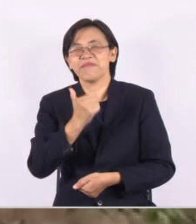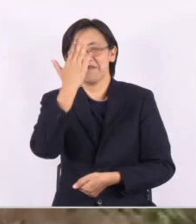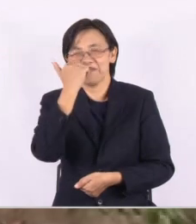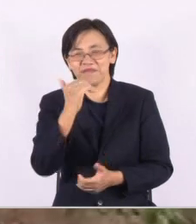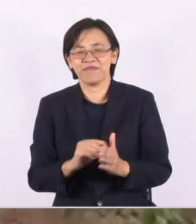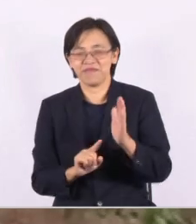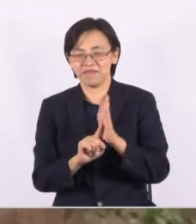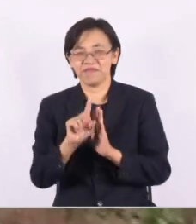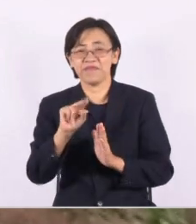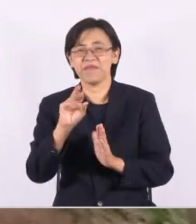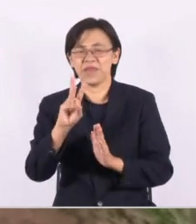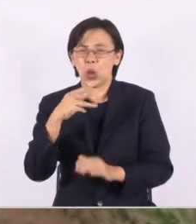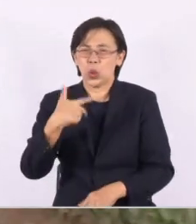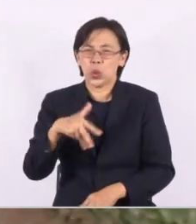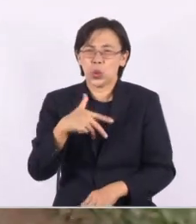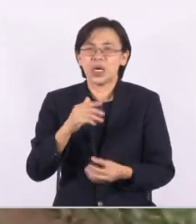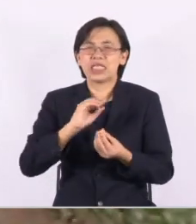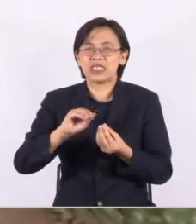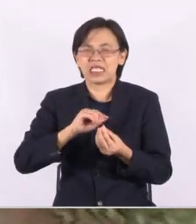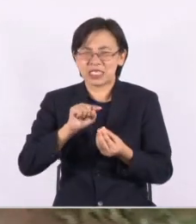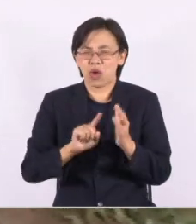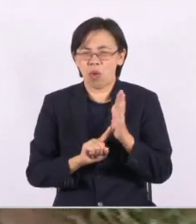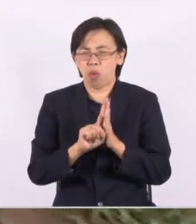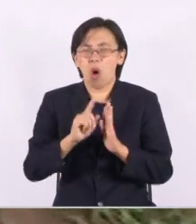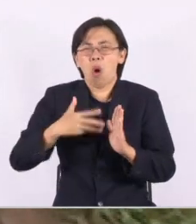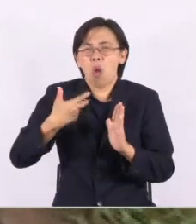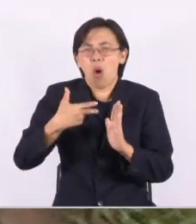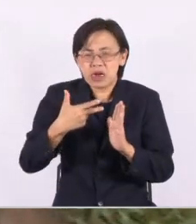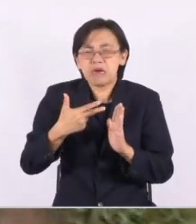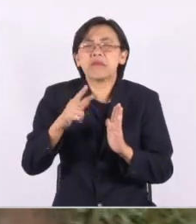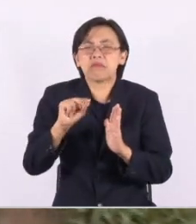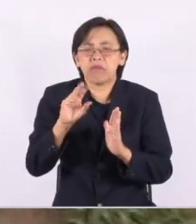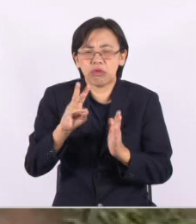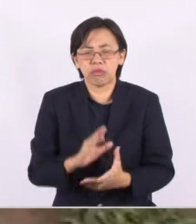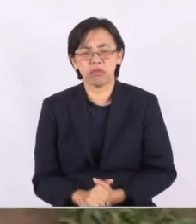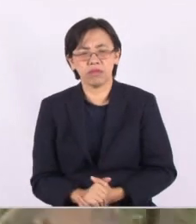36องศาเซลเซียสที่ฉะเชิงเทราแม่เห็นแล้วอยากจะลงเล่นน้ำแบบน้องตุลาบ้างจังเล